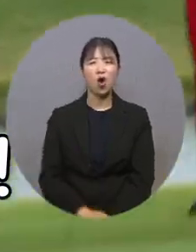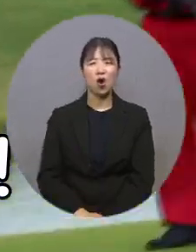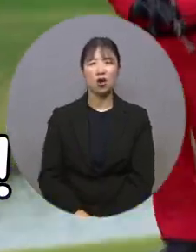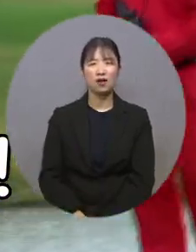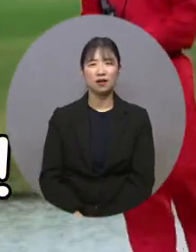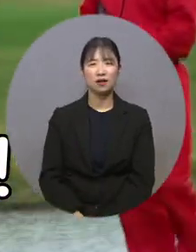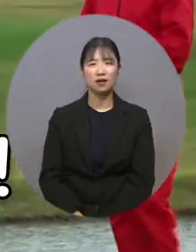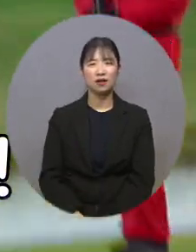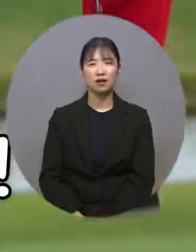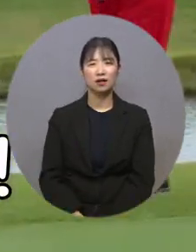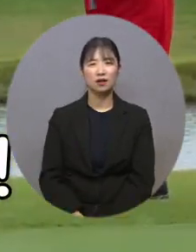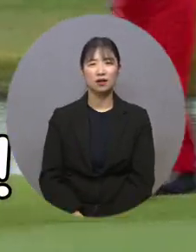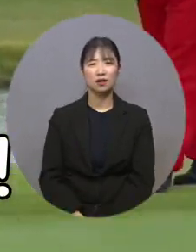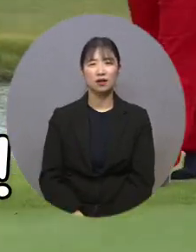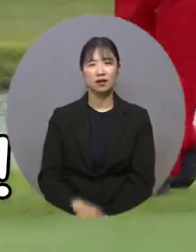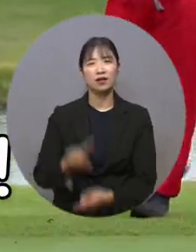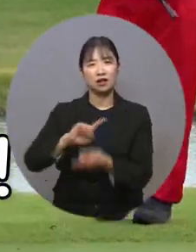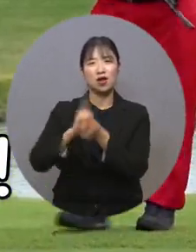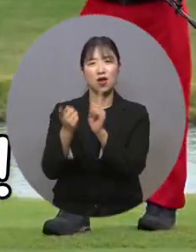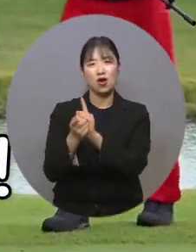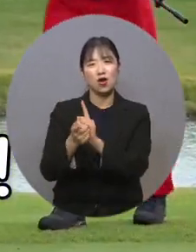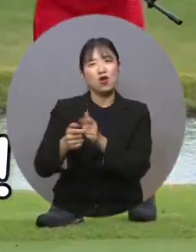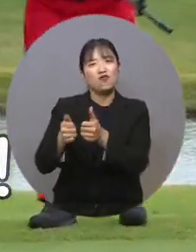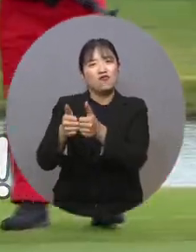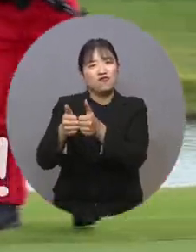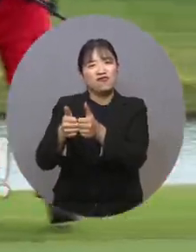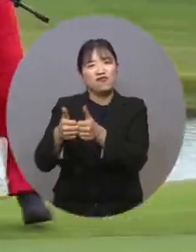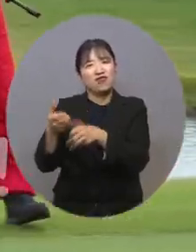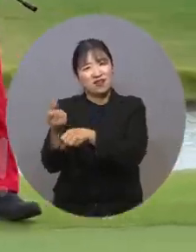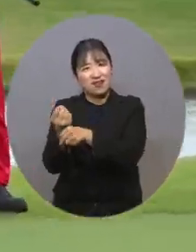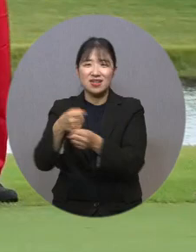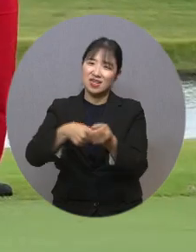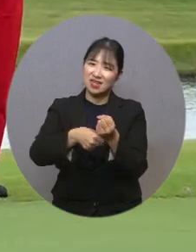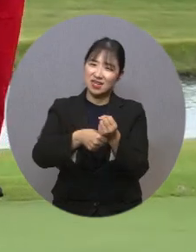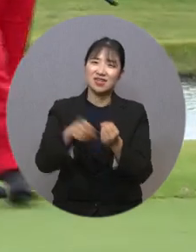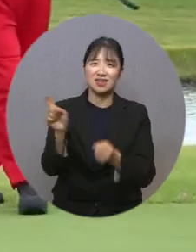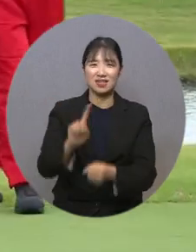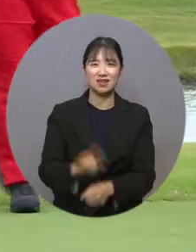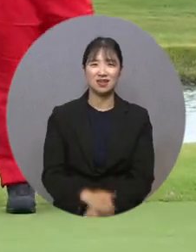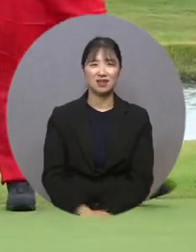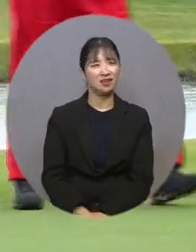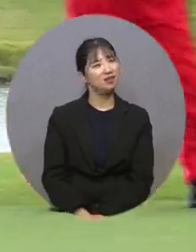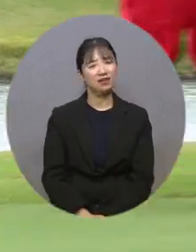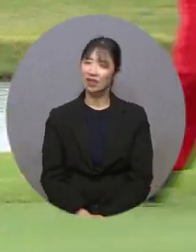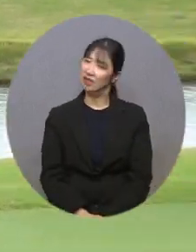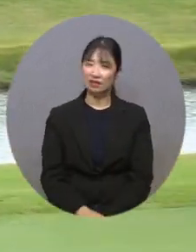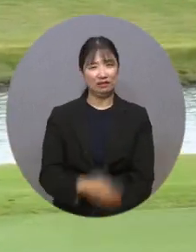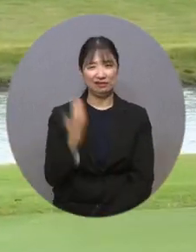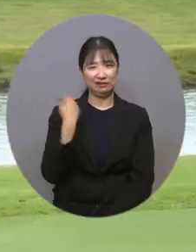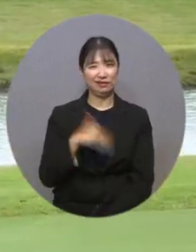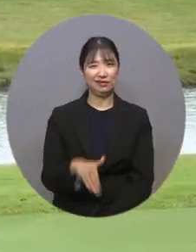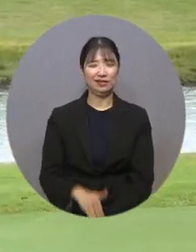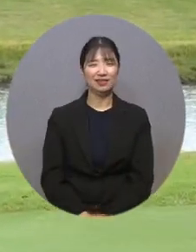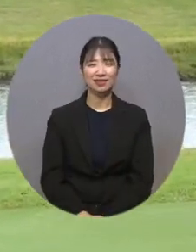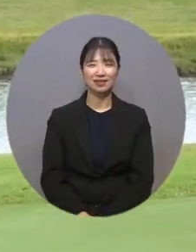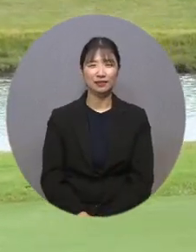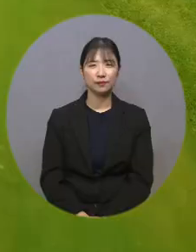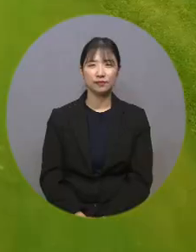저희 의지하면서 서 있는 건 어떨까요? 서로? 네. 그 의지 안 될 것 같은데.